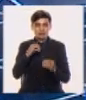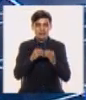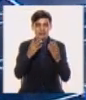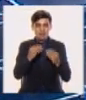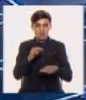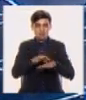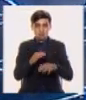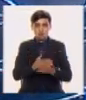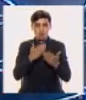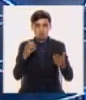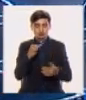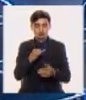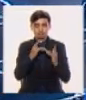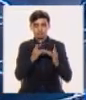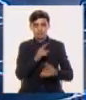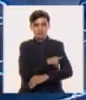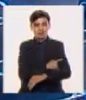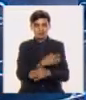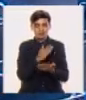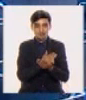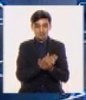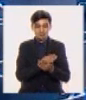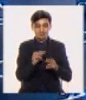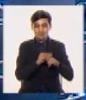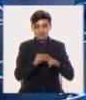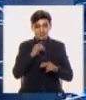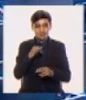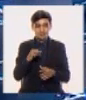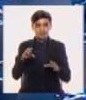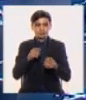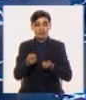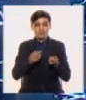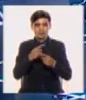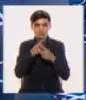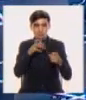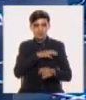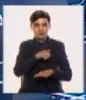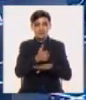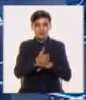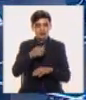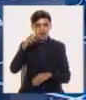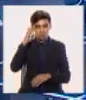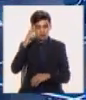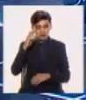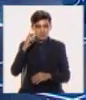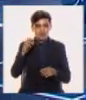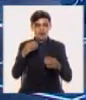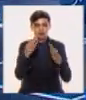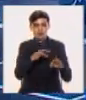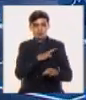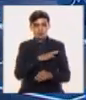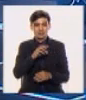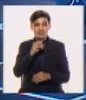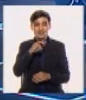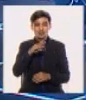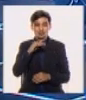дней болеет коронавирусом и находится в больнице. В пресс-службе правительства сообщили, что глава государства освободил Елжана Биртанова от должности